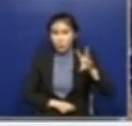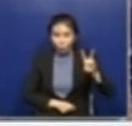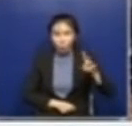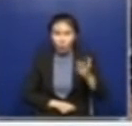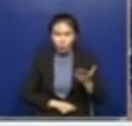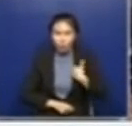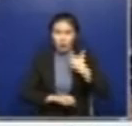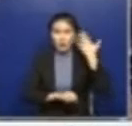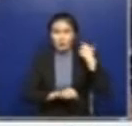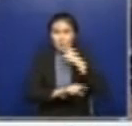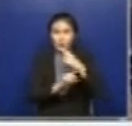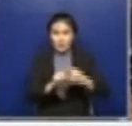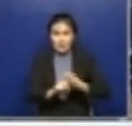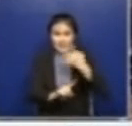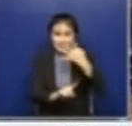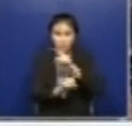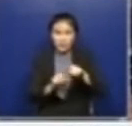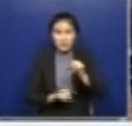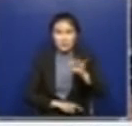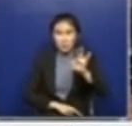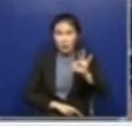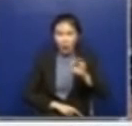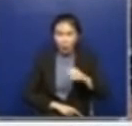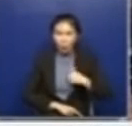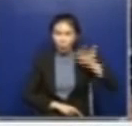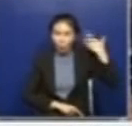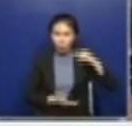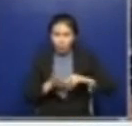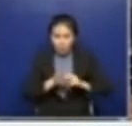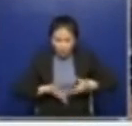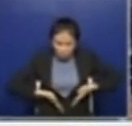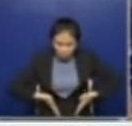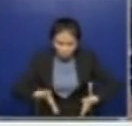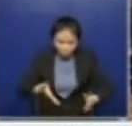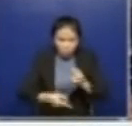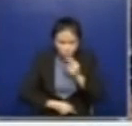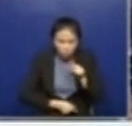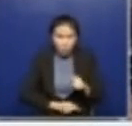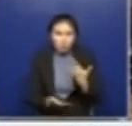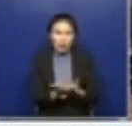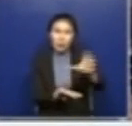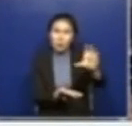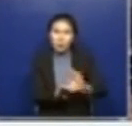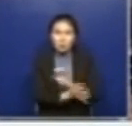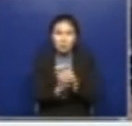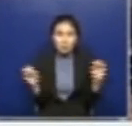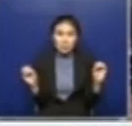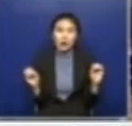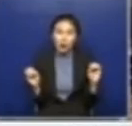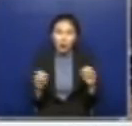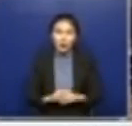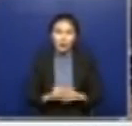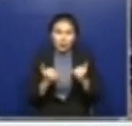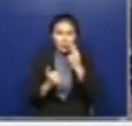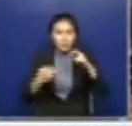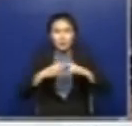2546วันที่29เมษายนท่านประธานลองคิดดูสิคะถนนเป็นอย่างนี้ค่ะท่านประธานแต่ไม่มีงบประมาณเลยท่านประธานคะด้ว